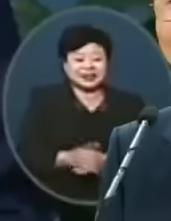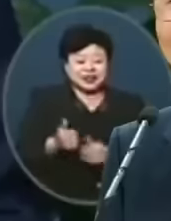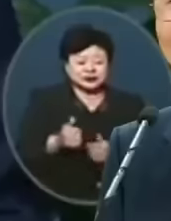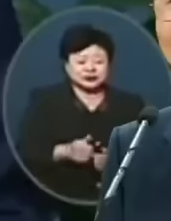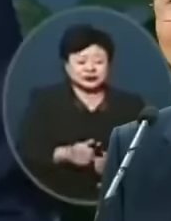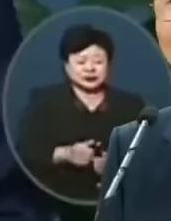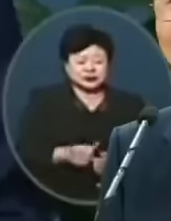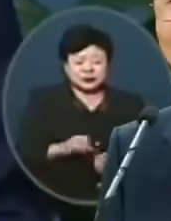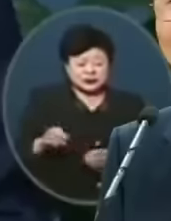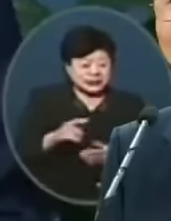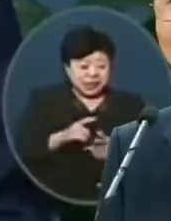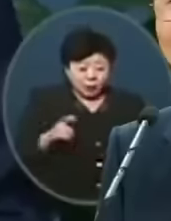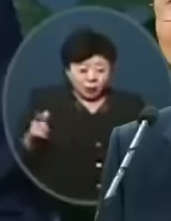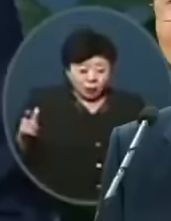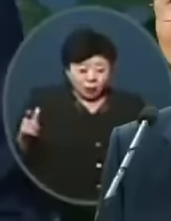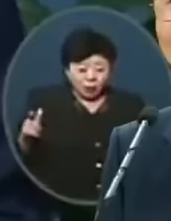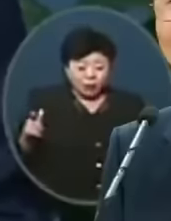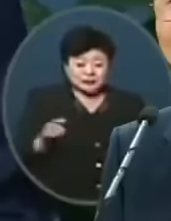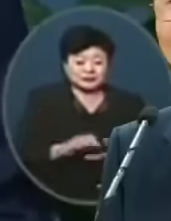죽도록 내버려 놓지 않으십니다.